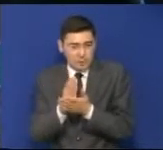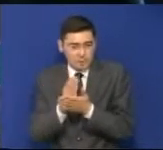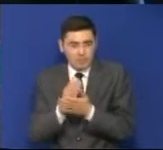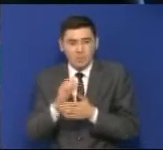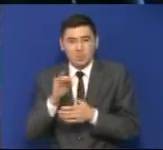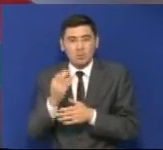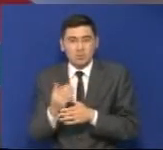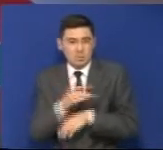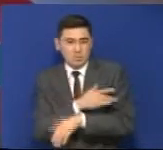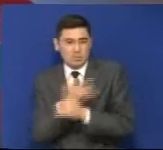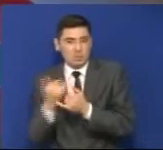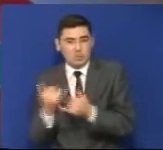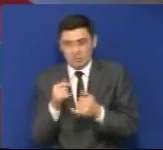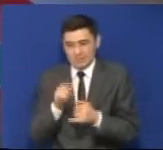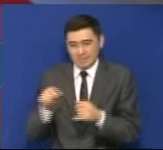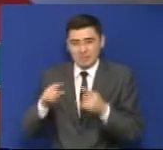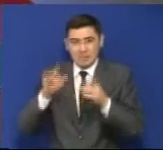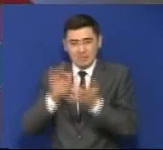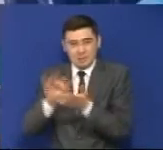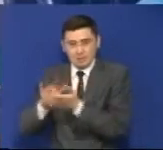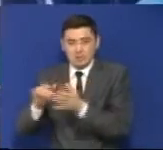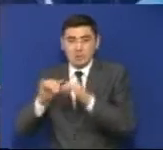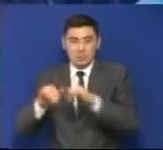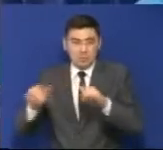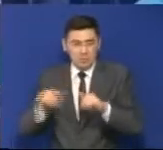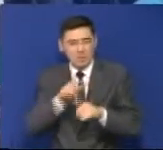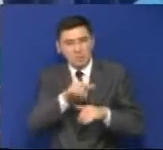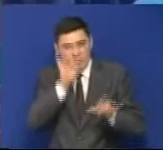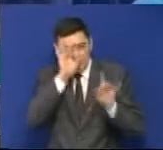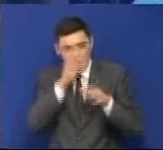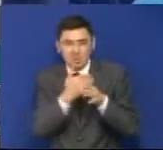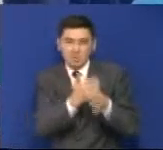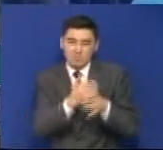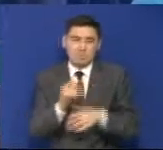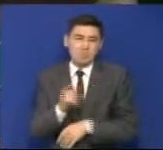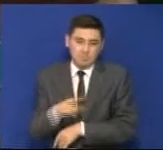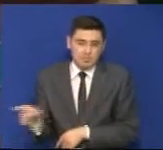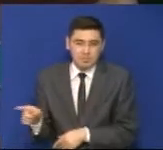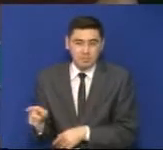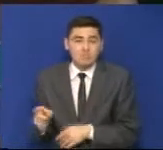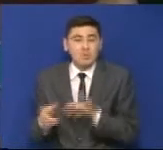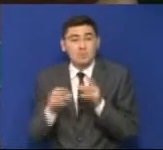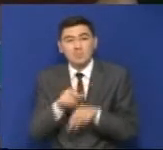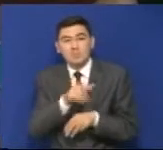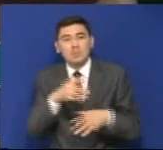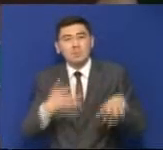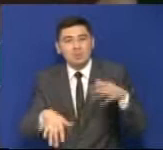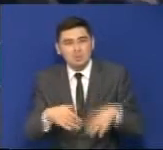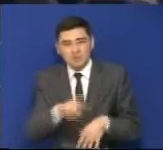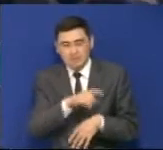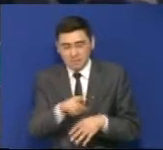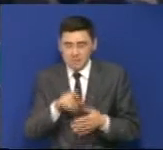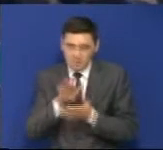көрсету мекемелерінің саны артып, мұқтаж жандарға түрлі көмек көрсетілуде. Осы орайда жиналғандар қоғамның әлсіз топтарына қолдан